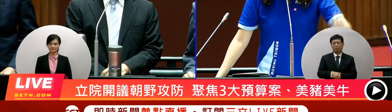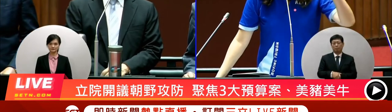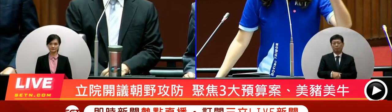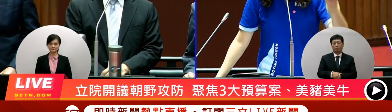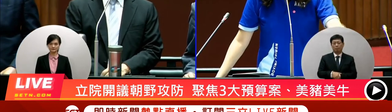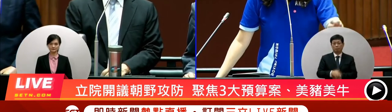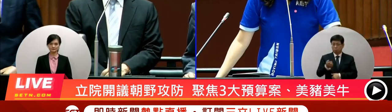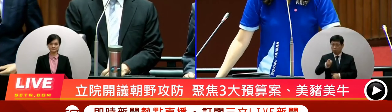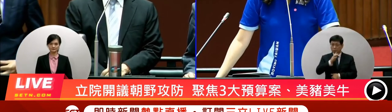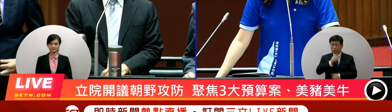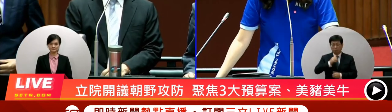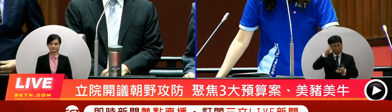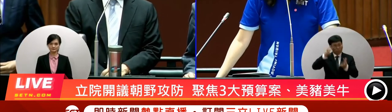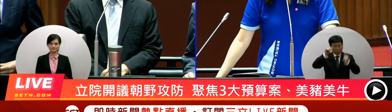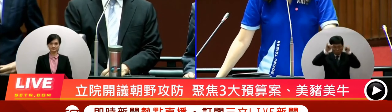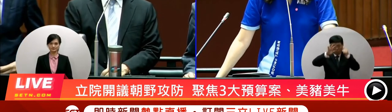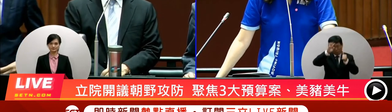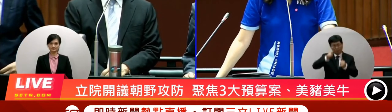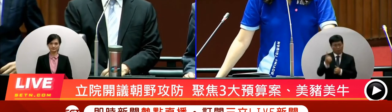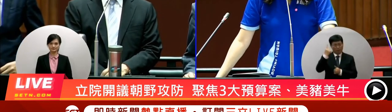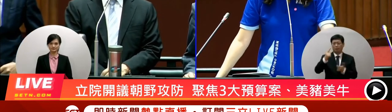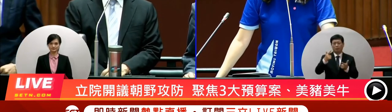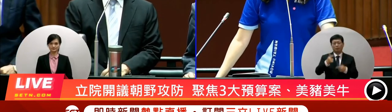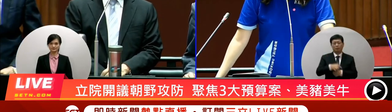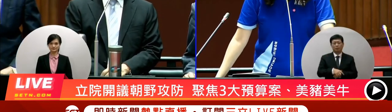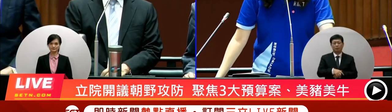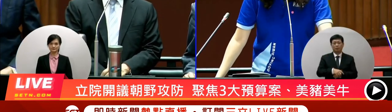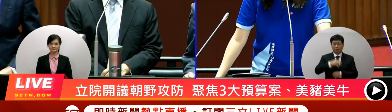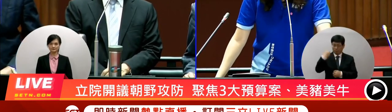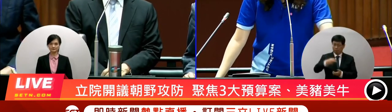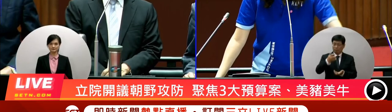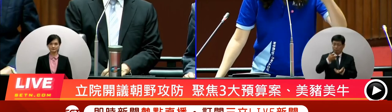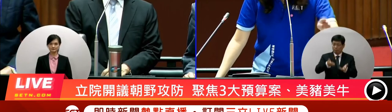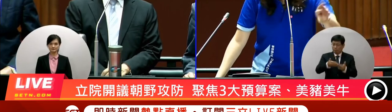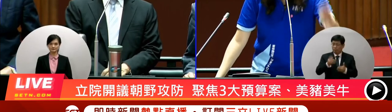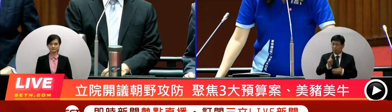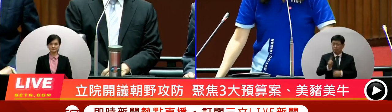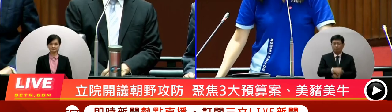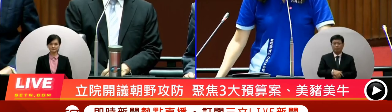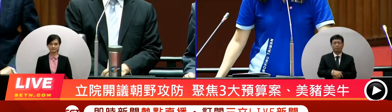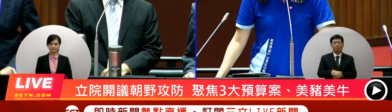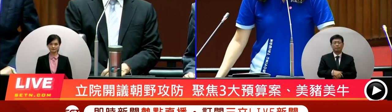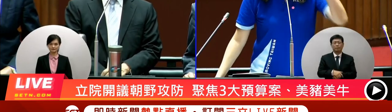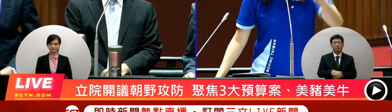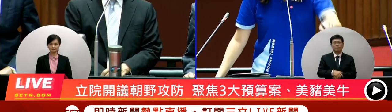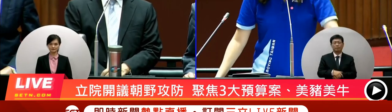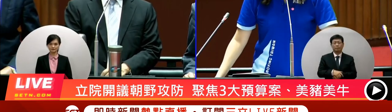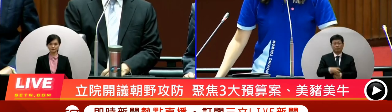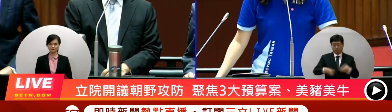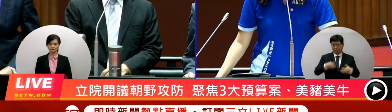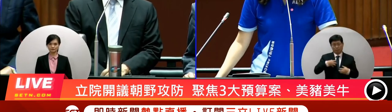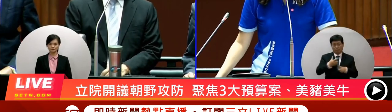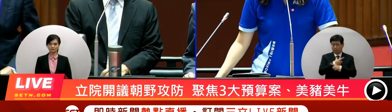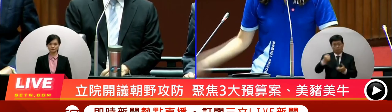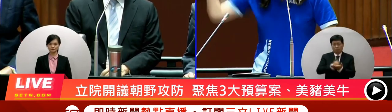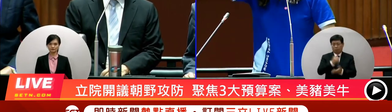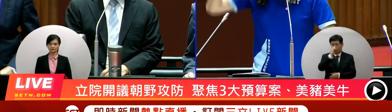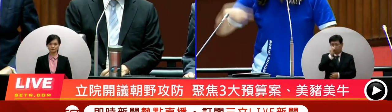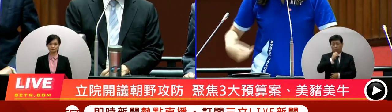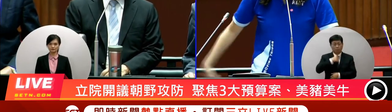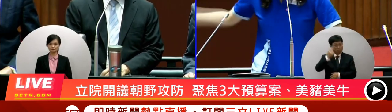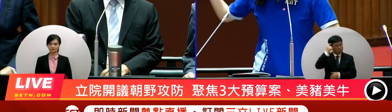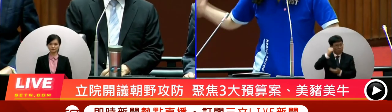不只是狂牛病的问题而已，但更重要的是，更重要的是，内脏通通没有进来，脑